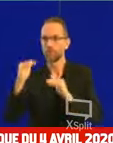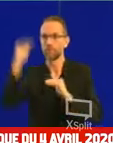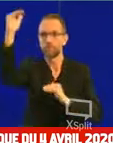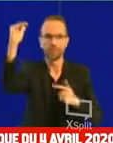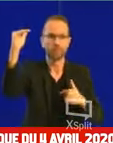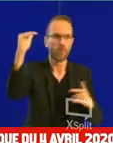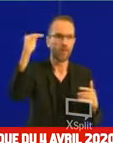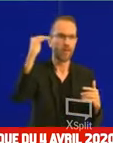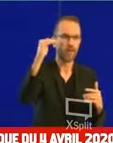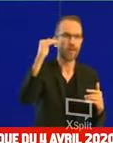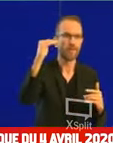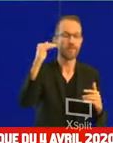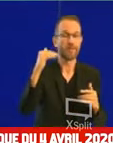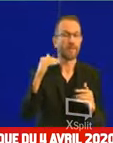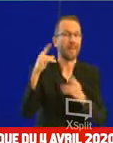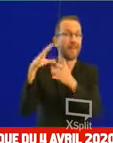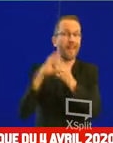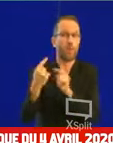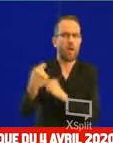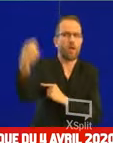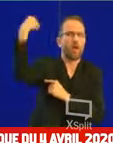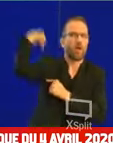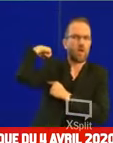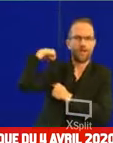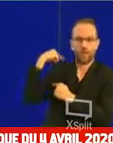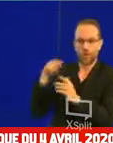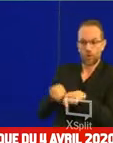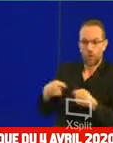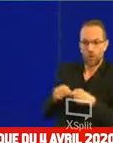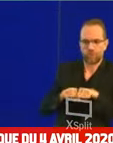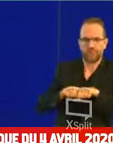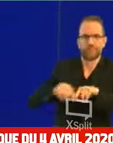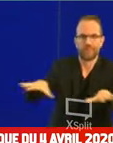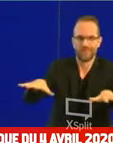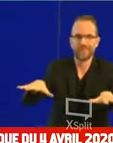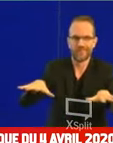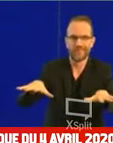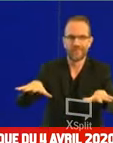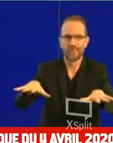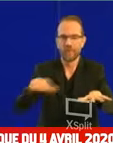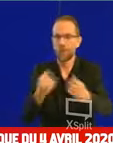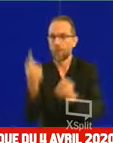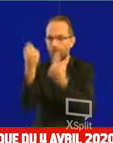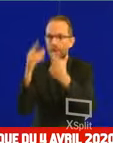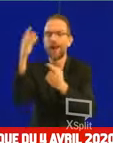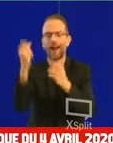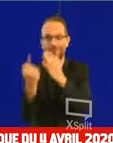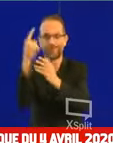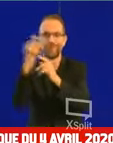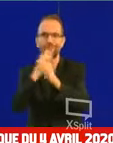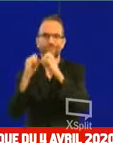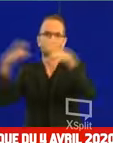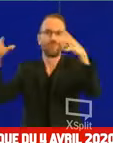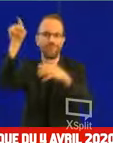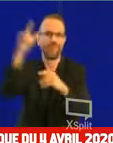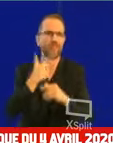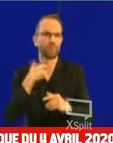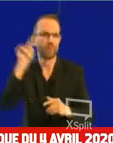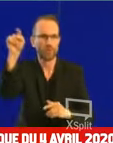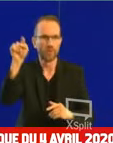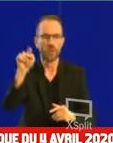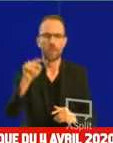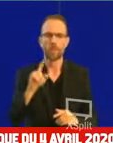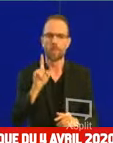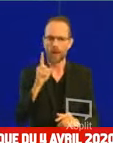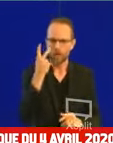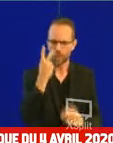dont il ya probablement eu plus de foyers épidémiques à cet endroit à ce moment-là mais les mesures que nous avons prises pour réguler